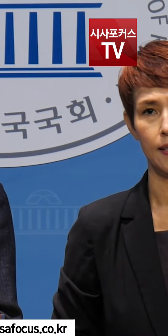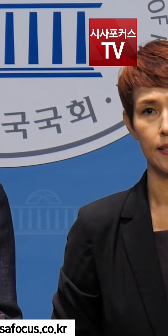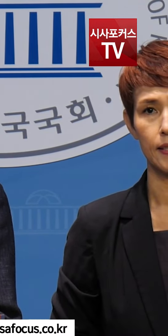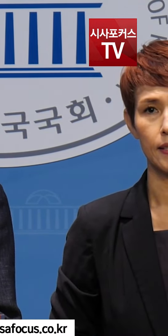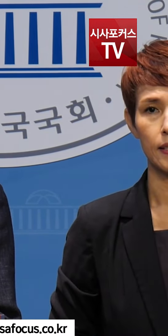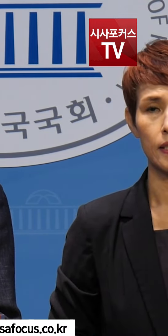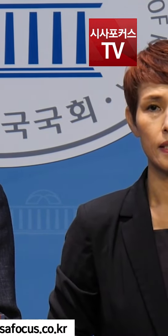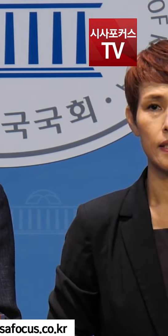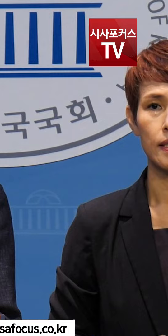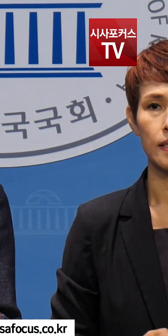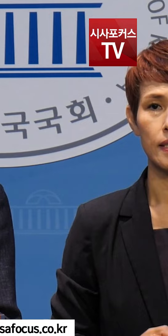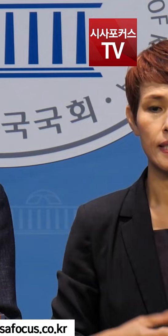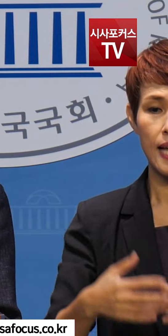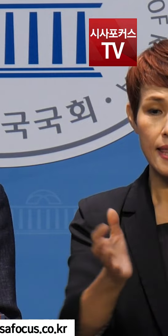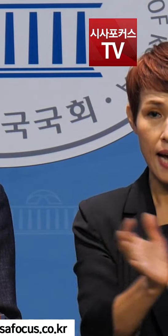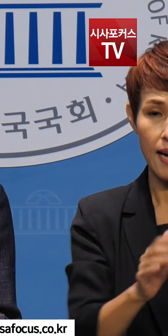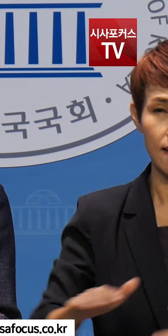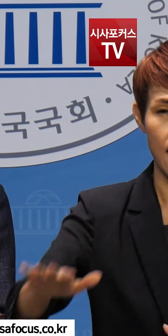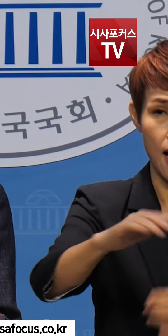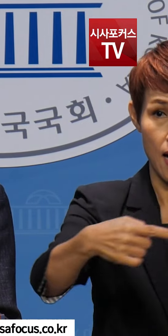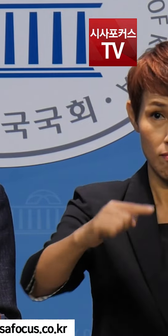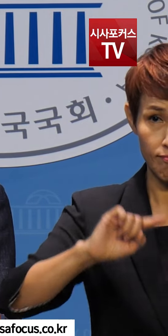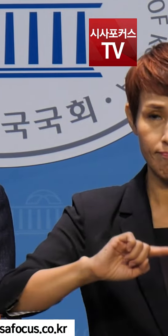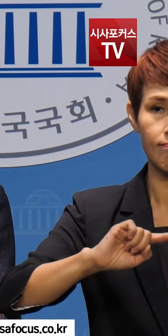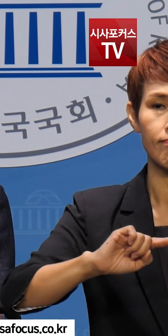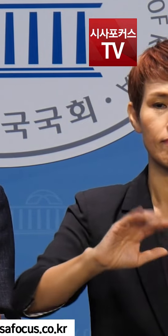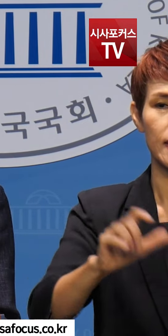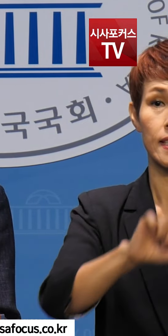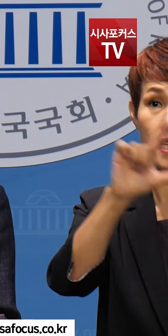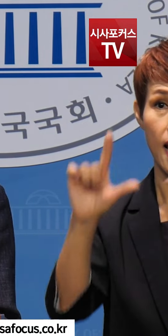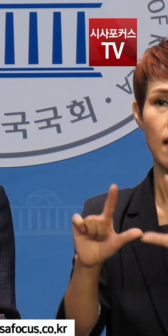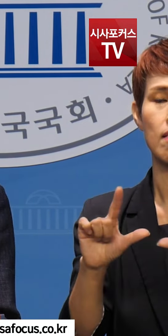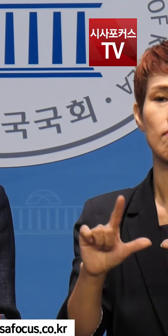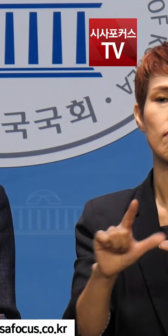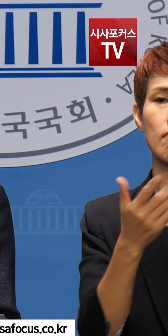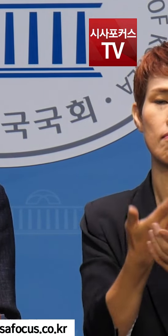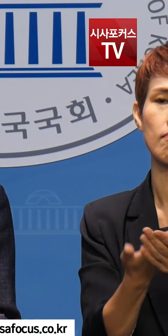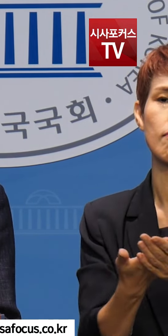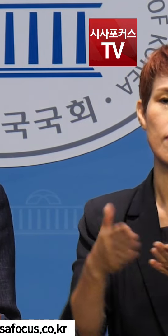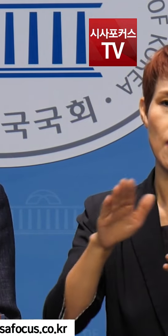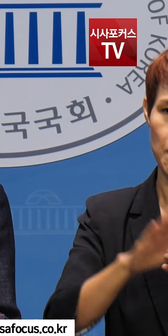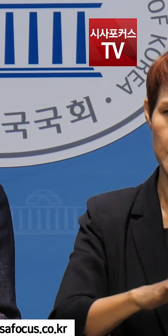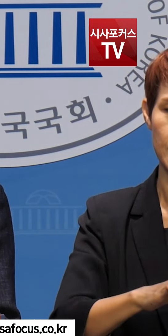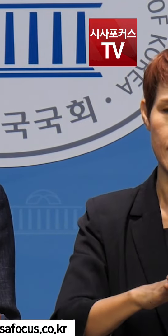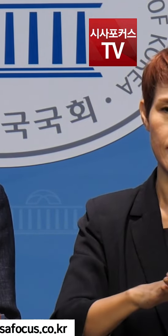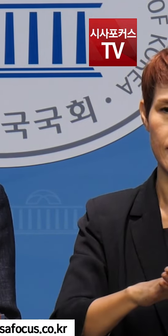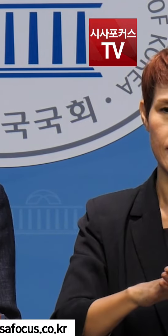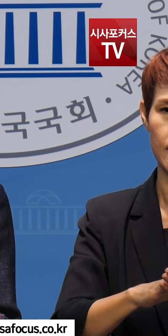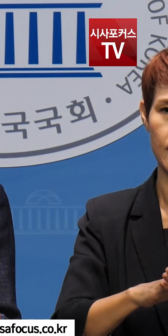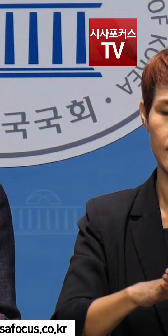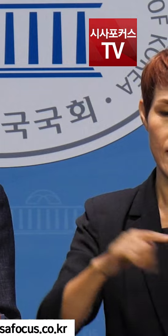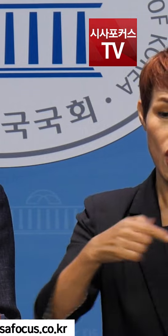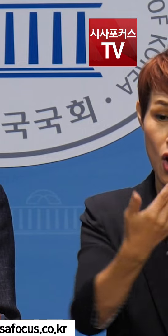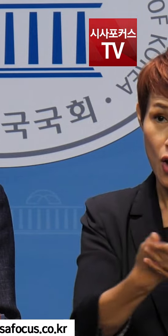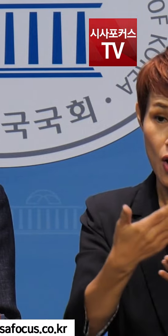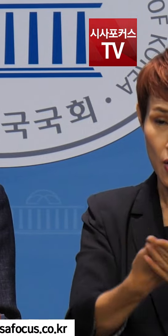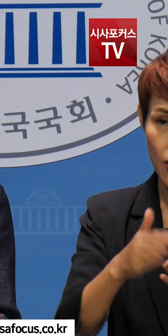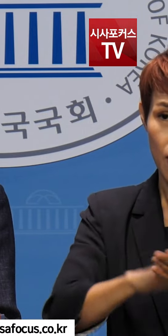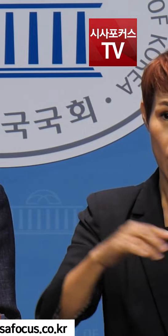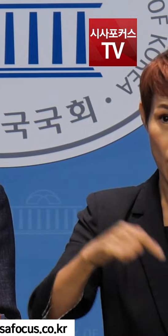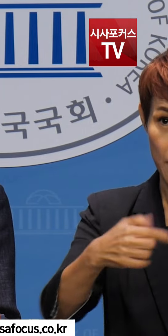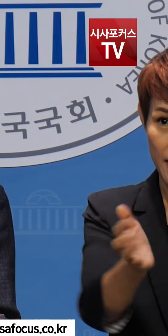하나, 재정당 민생개혁협의체를 구성합시다. 모든 정당이 참여하는 상시적